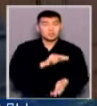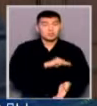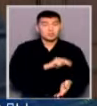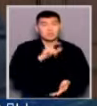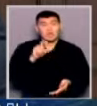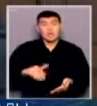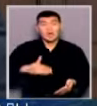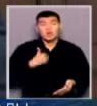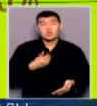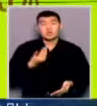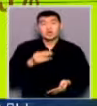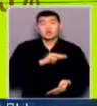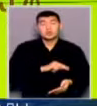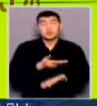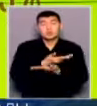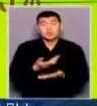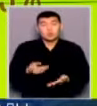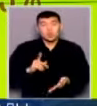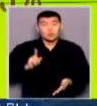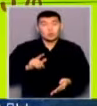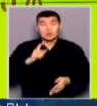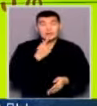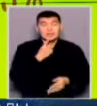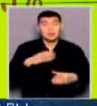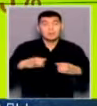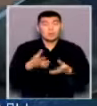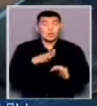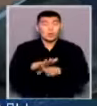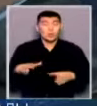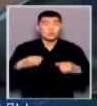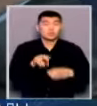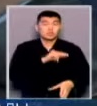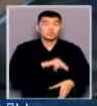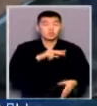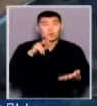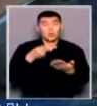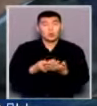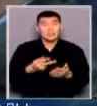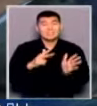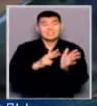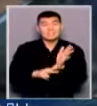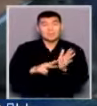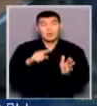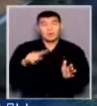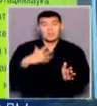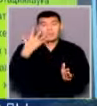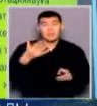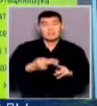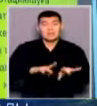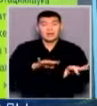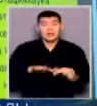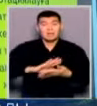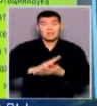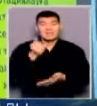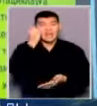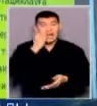қызметшілерден тиімді жұмыс күту қиын. Бұдан бөлек жергілікті атқарушы органдардағы мемлекеттік қызмет көрсету үшін 80,5% компьютердің